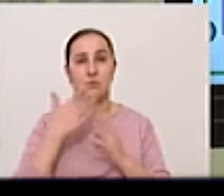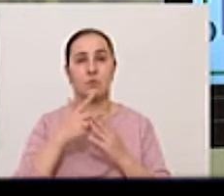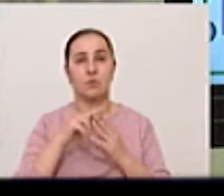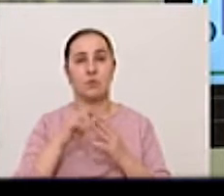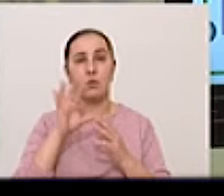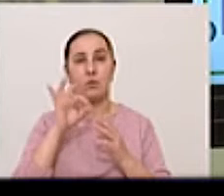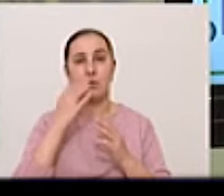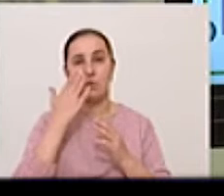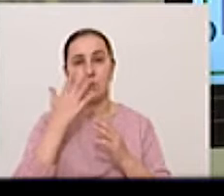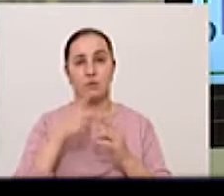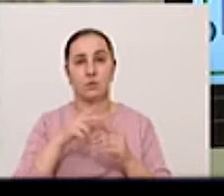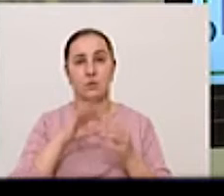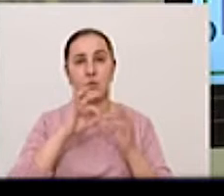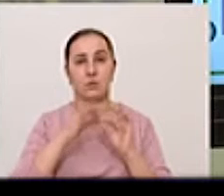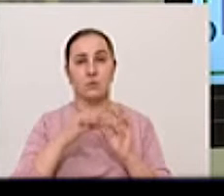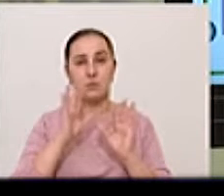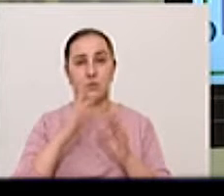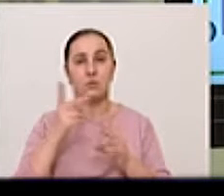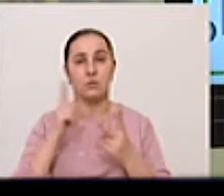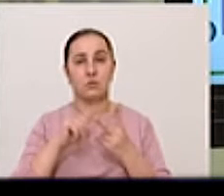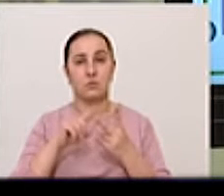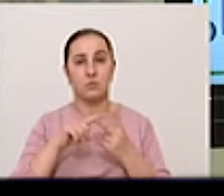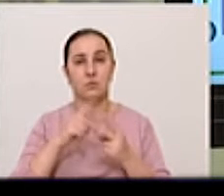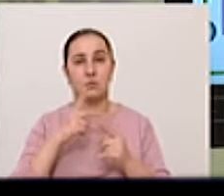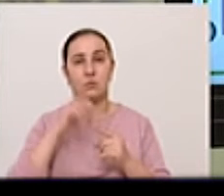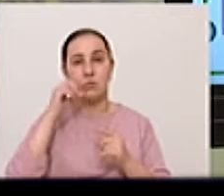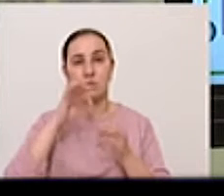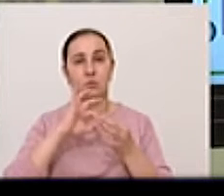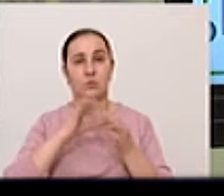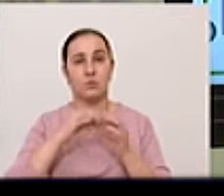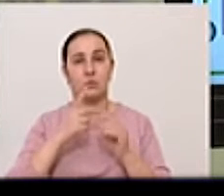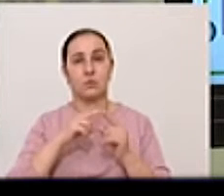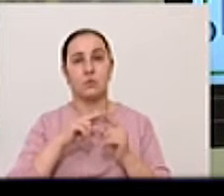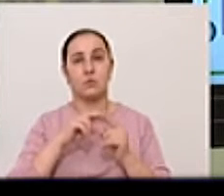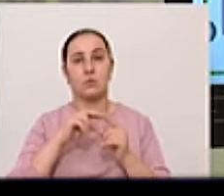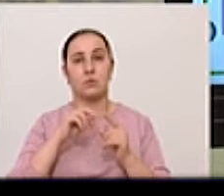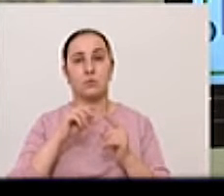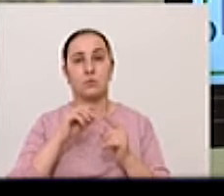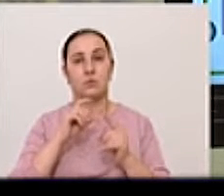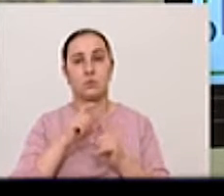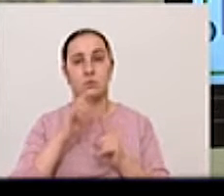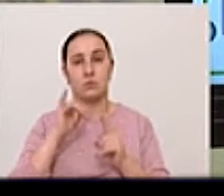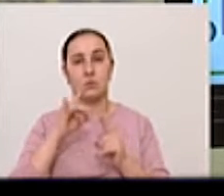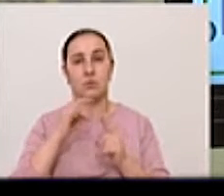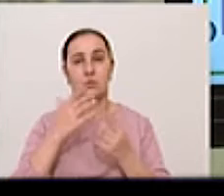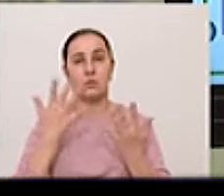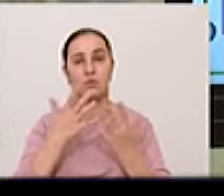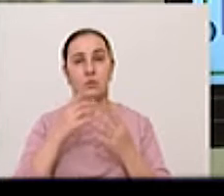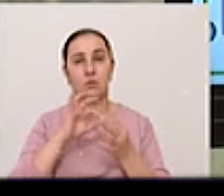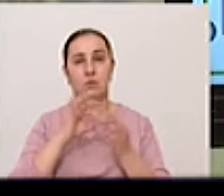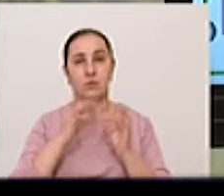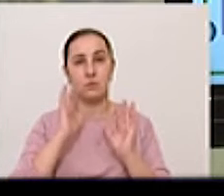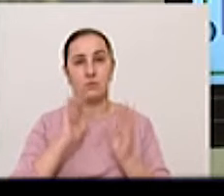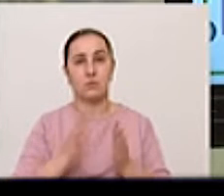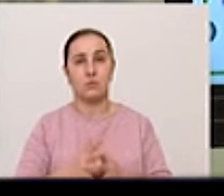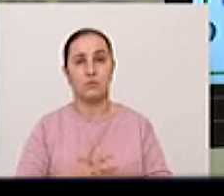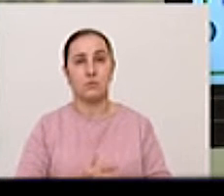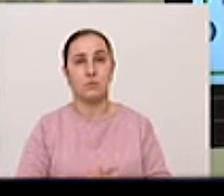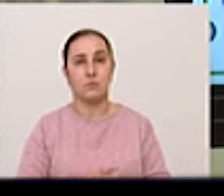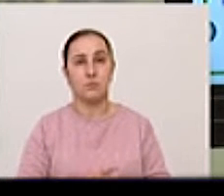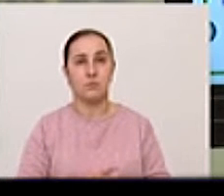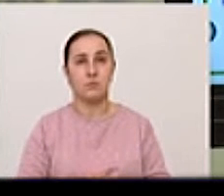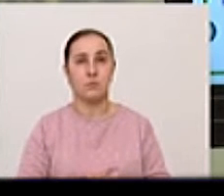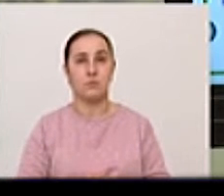oynasiga qiyoslanadi? 2-chi savol: o'zlashma so'zlarda urg'uni qanday aniqlash mumkin?